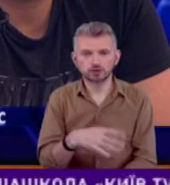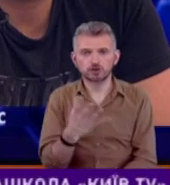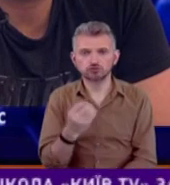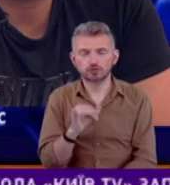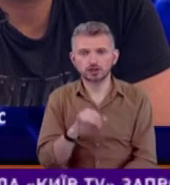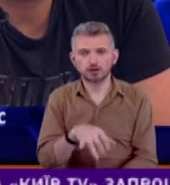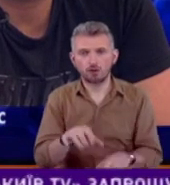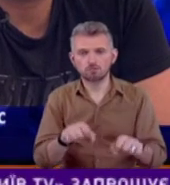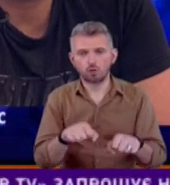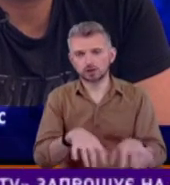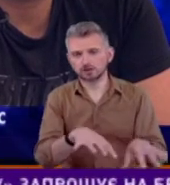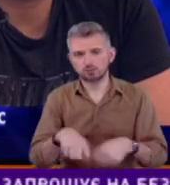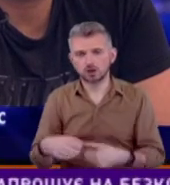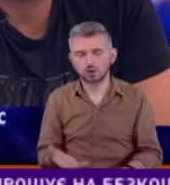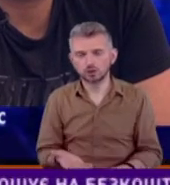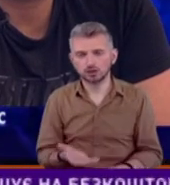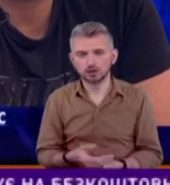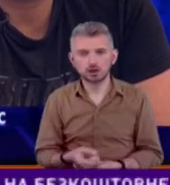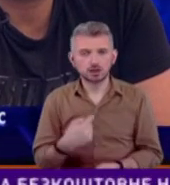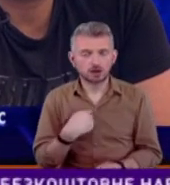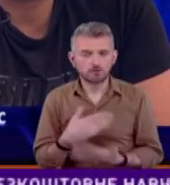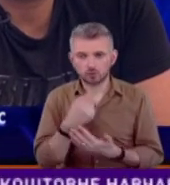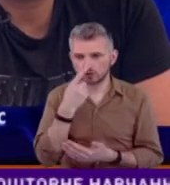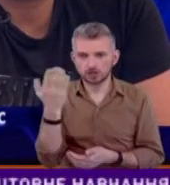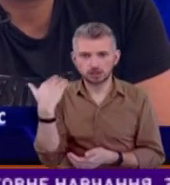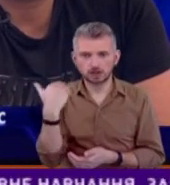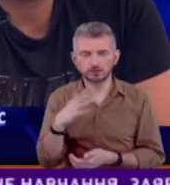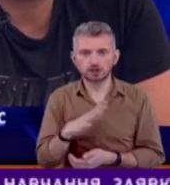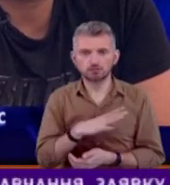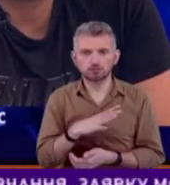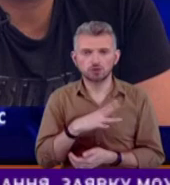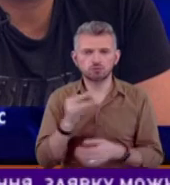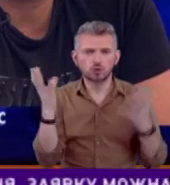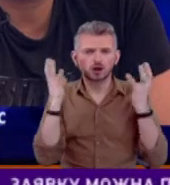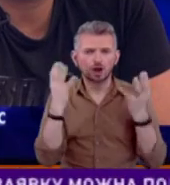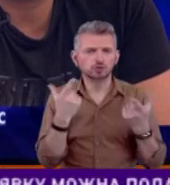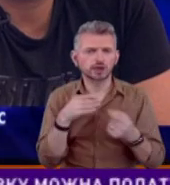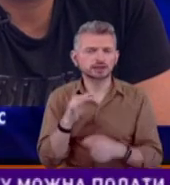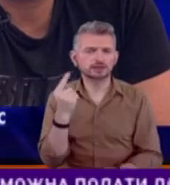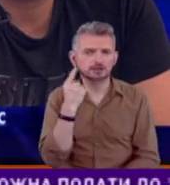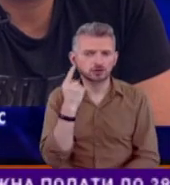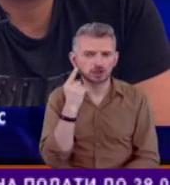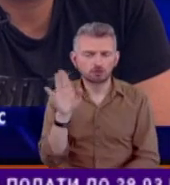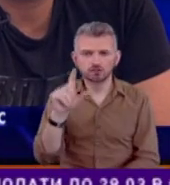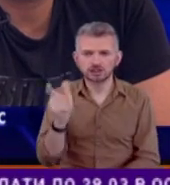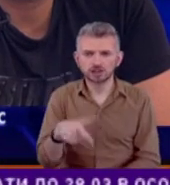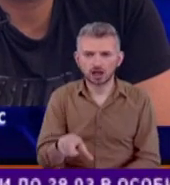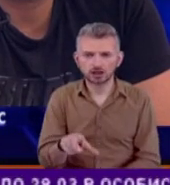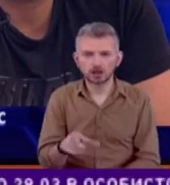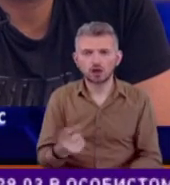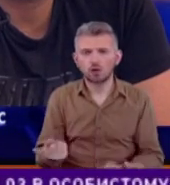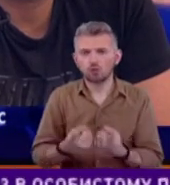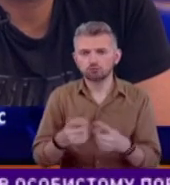и отбирает мотоцикл. Я вот недавно был по радио, даже слышал, в Италии